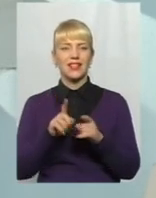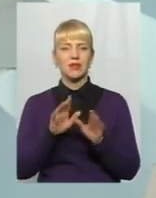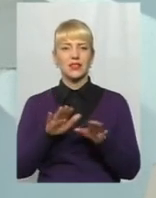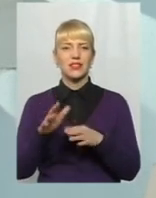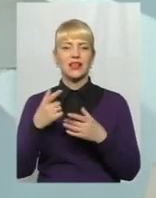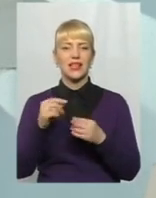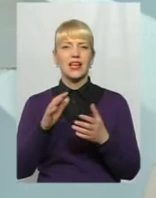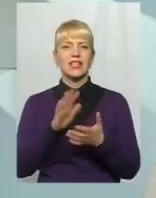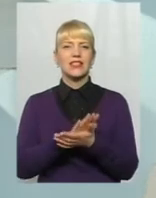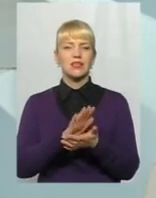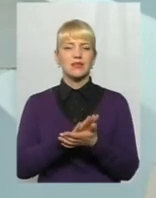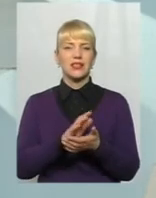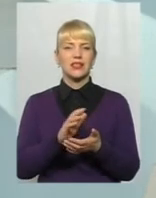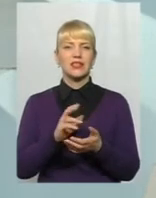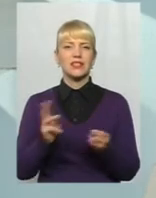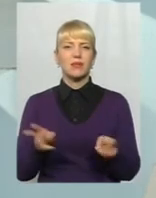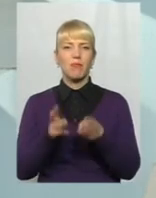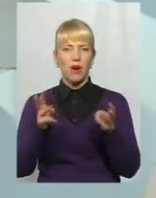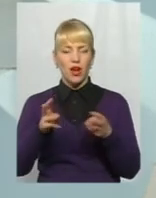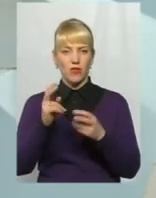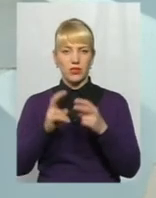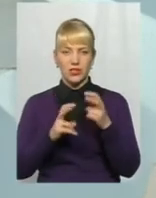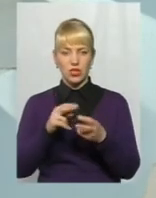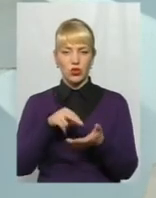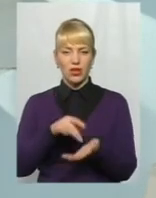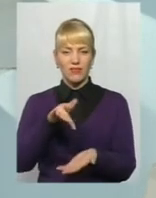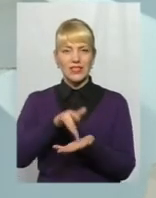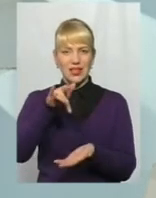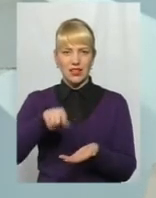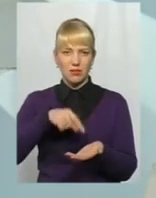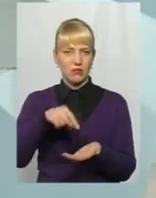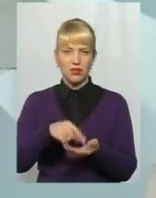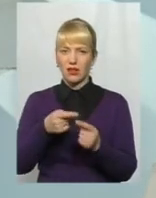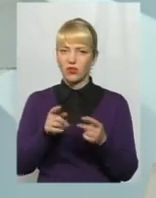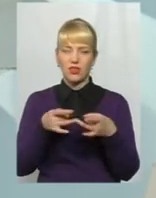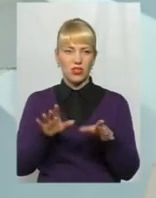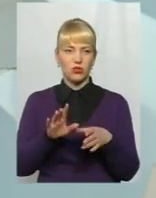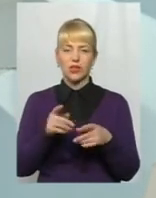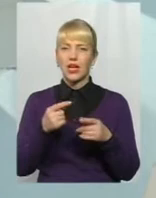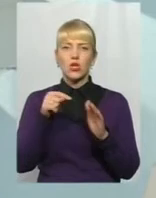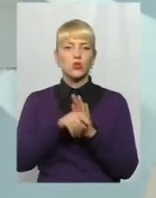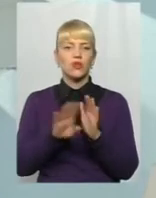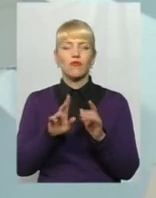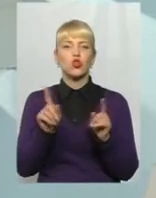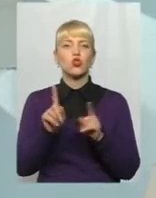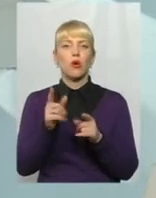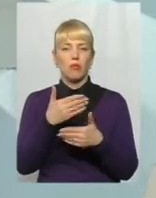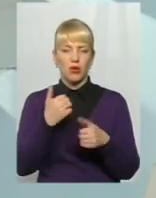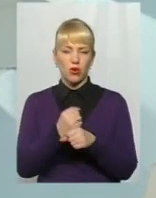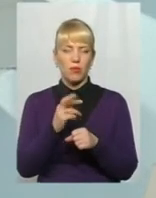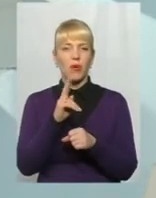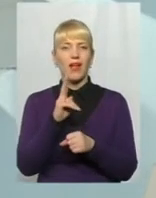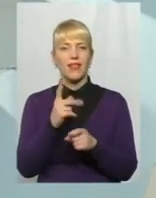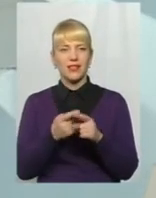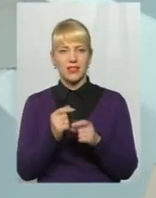стоять в центрі міста, і вони не шкодять, тому що суть не в тому, що ми робимо, а як ми його робимо. Якщо стоять дійсно потужні фільтри,